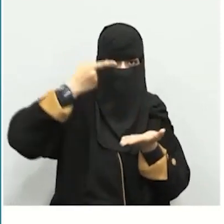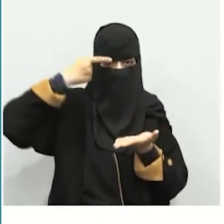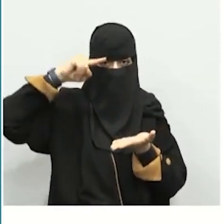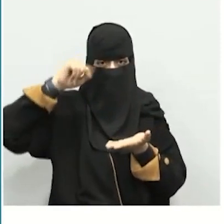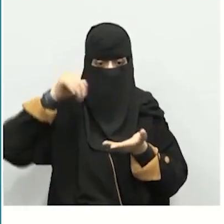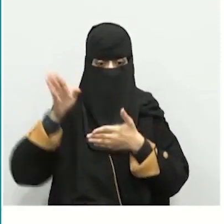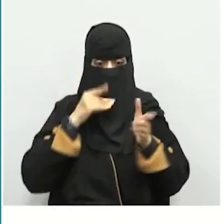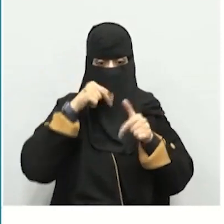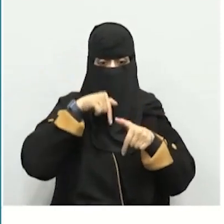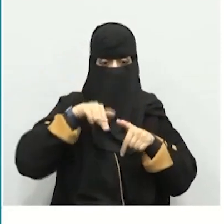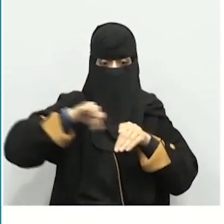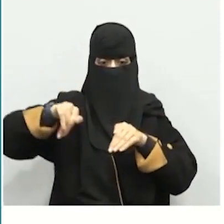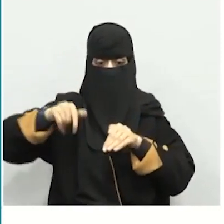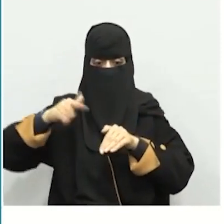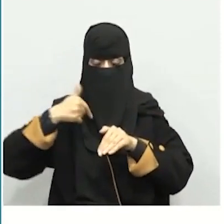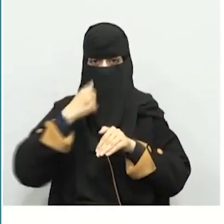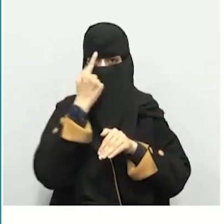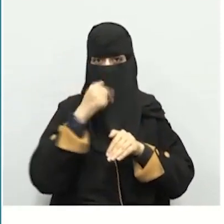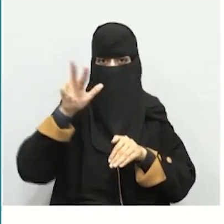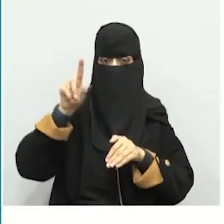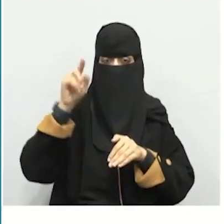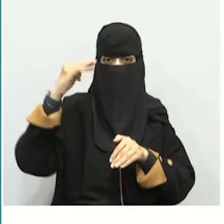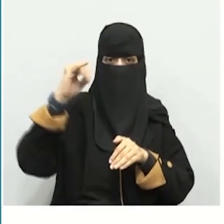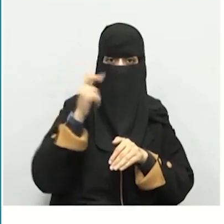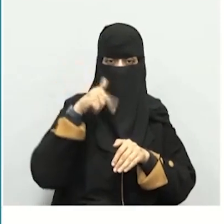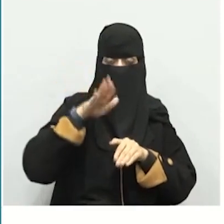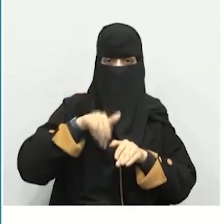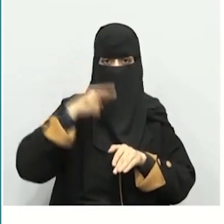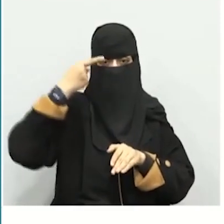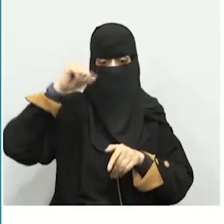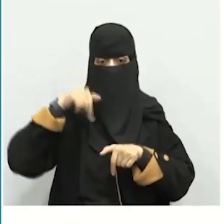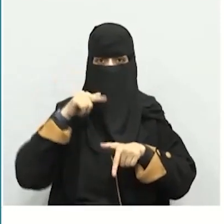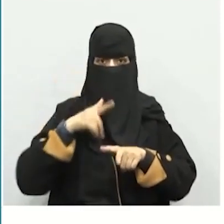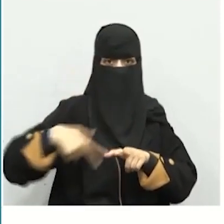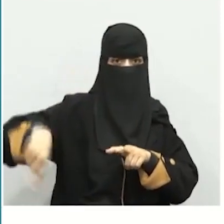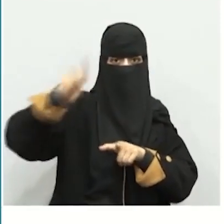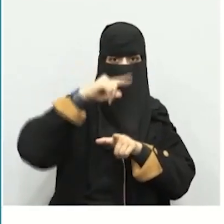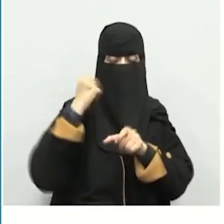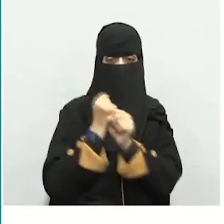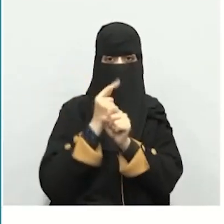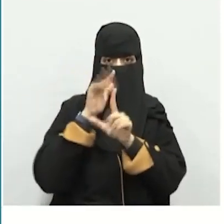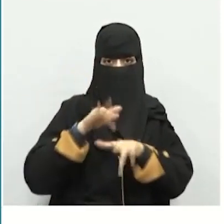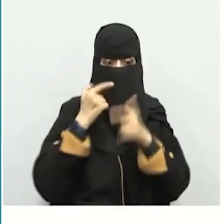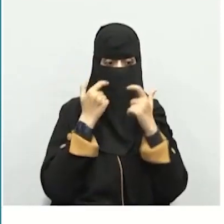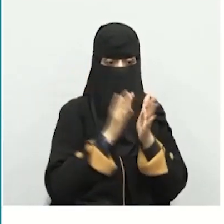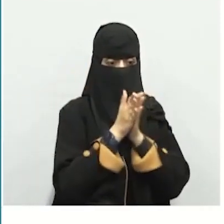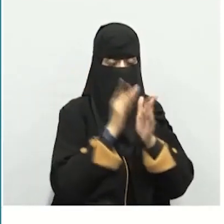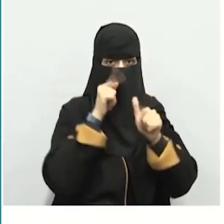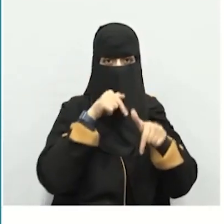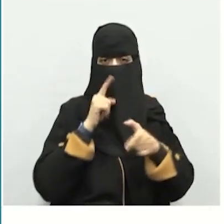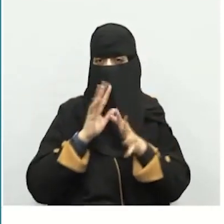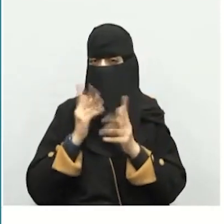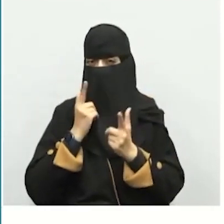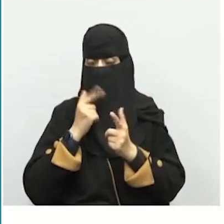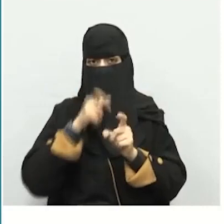جميع ما سبق طلابي وطالباتي يدلنا على جوانب من عناية خادم الحرمين الشريفين الملك سلمان بن عبد العزيز